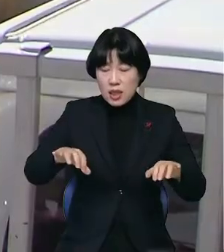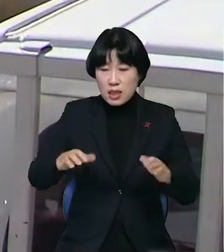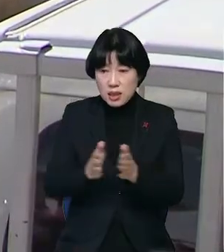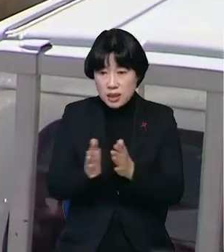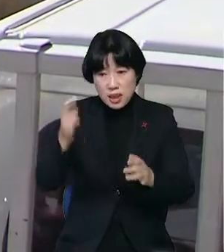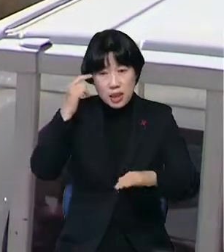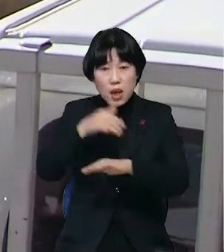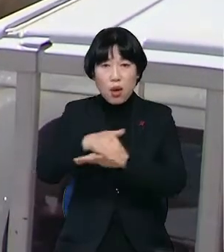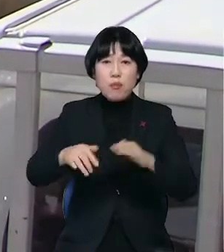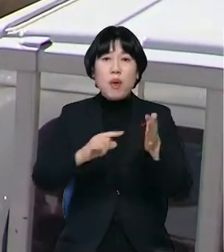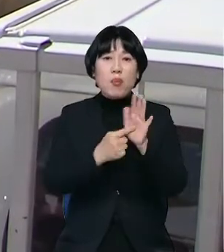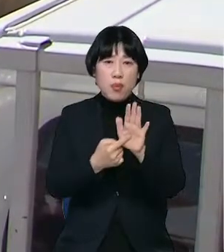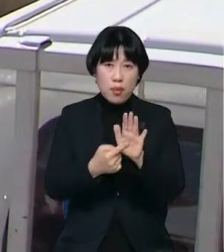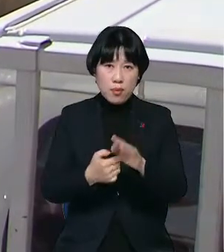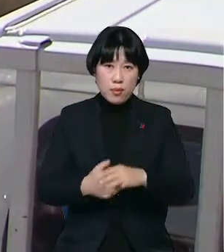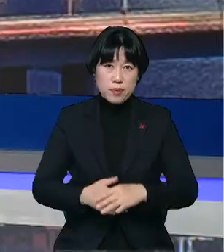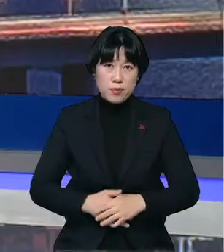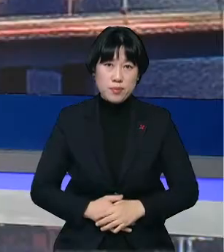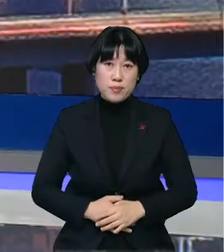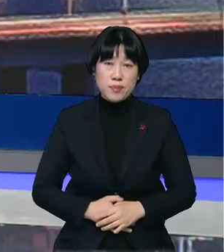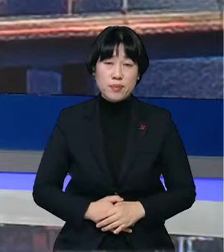발표 할 방침입니다